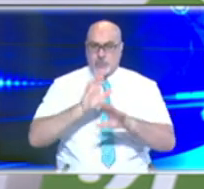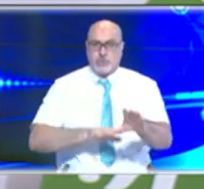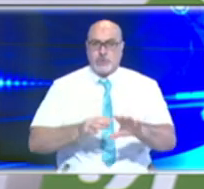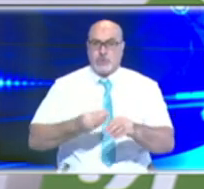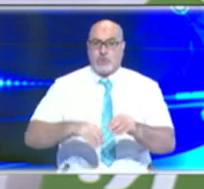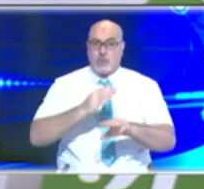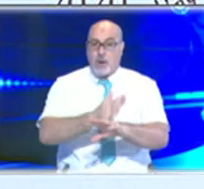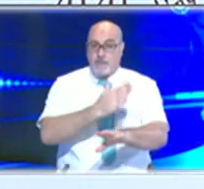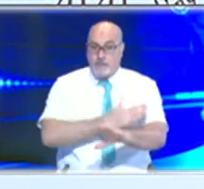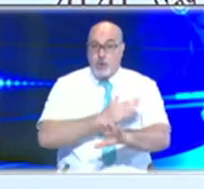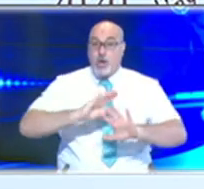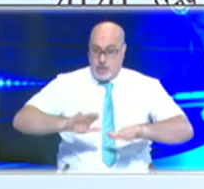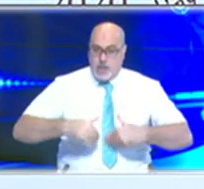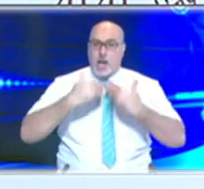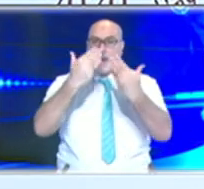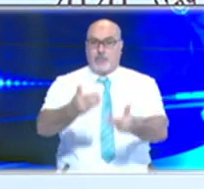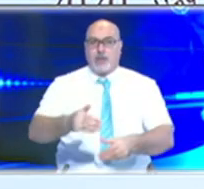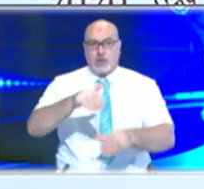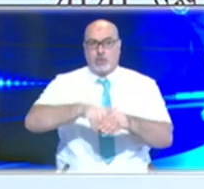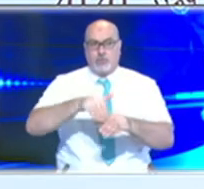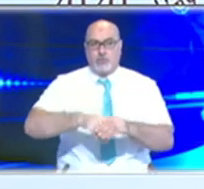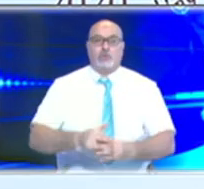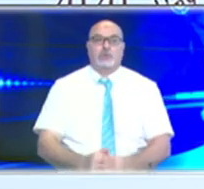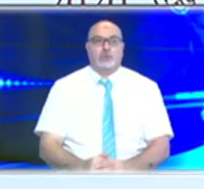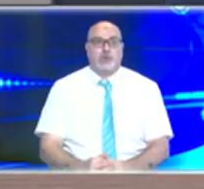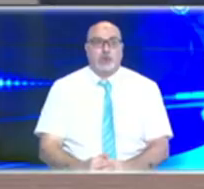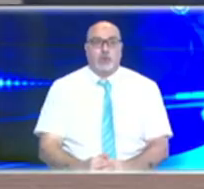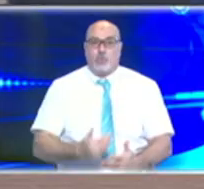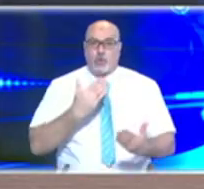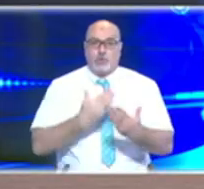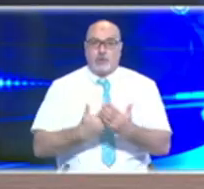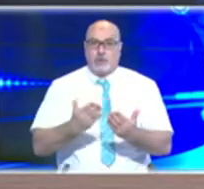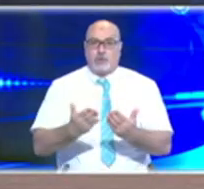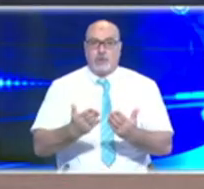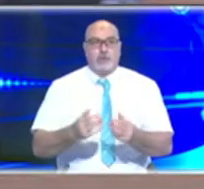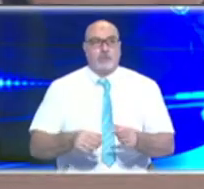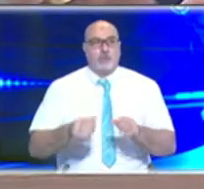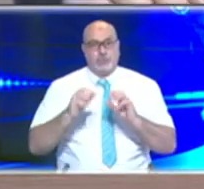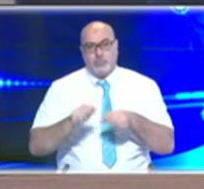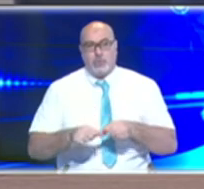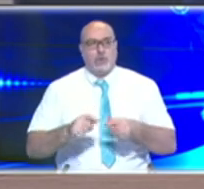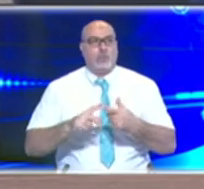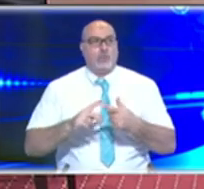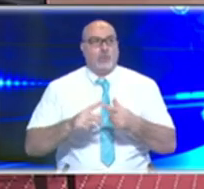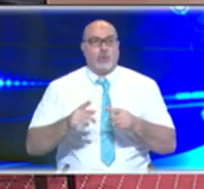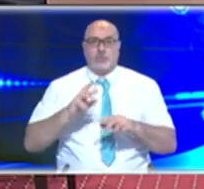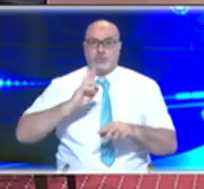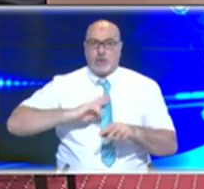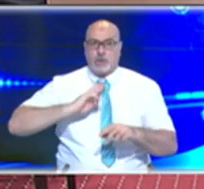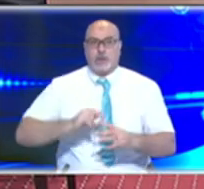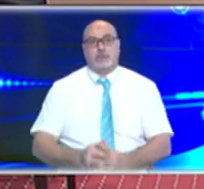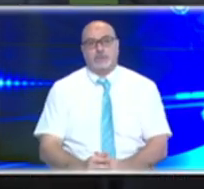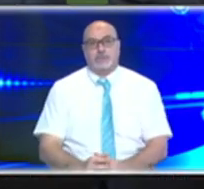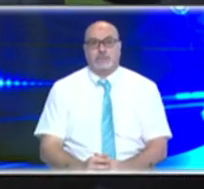قبل وأثناء وبعد عملية الاقتراع لجعل الموعد الانتخابي مصيريا للوطن وآمنا